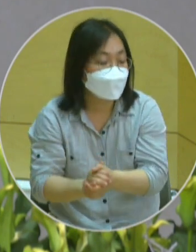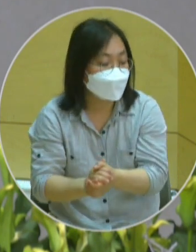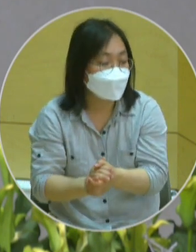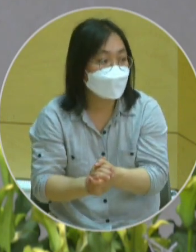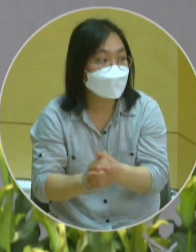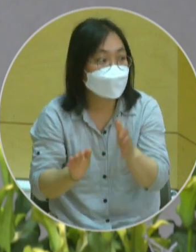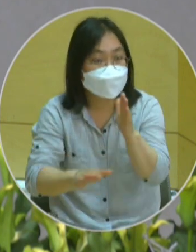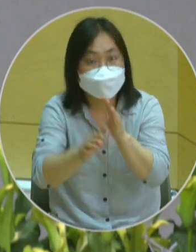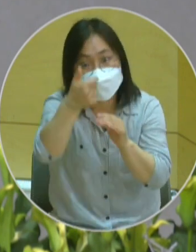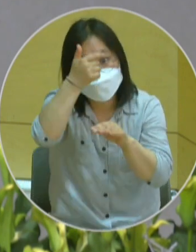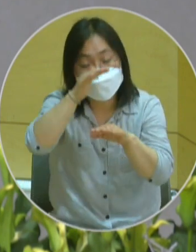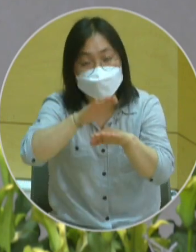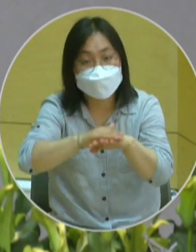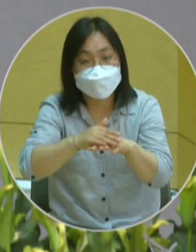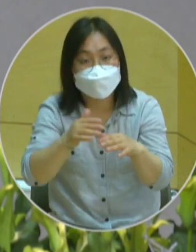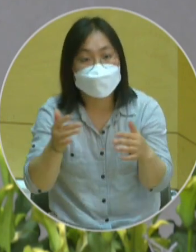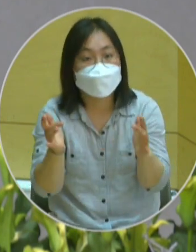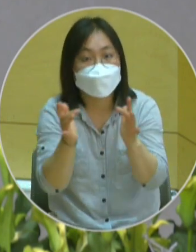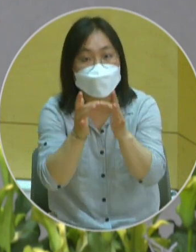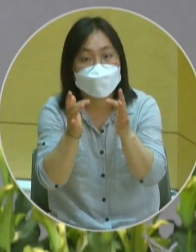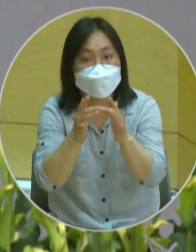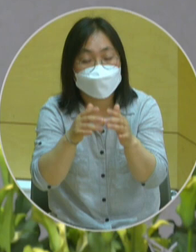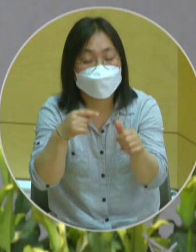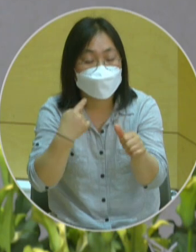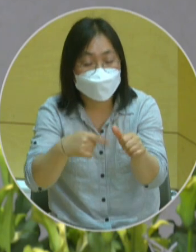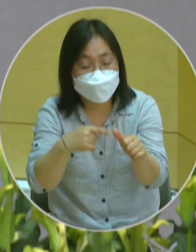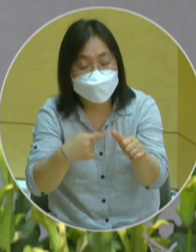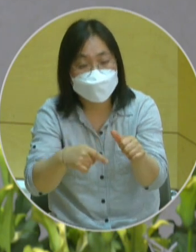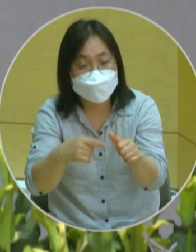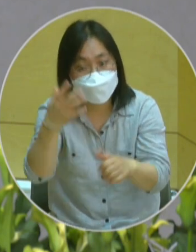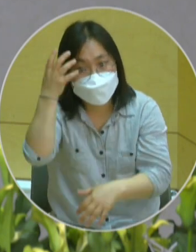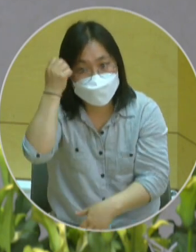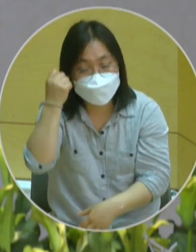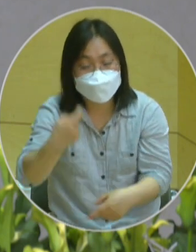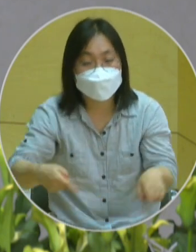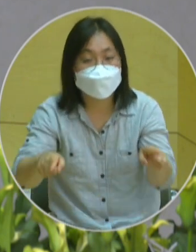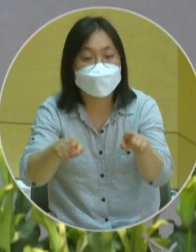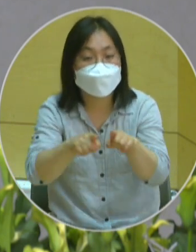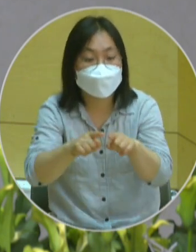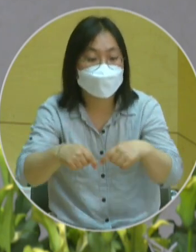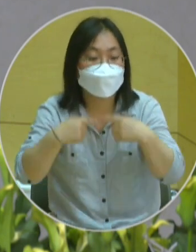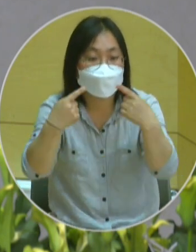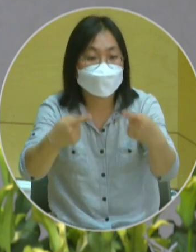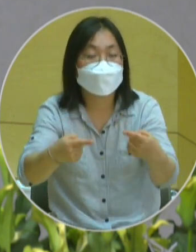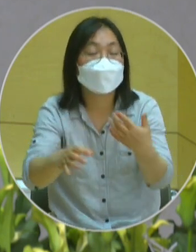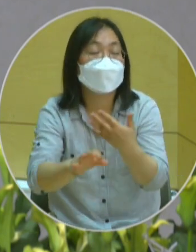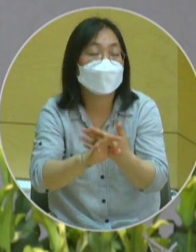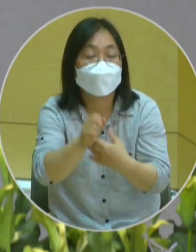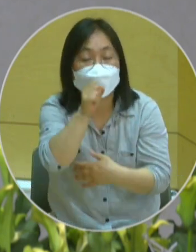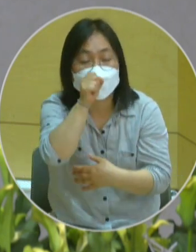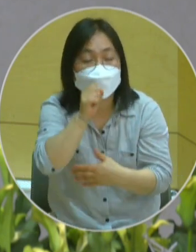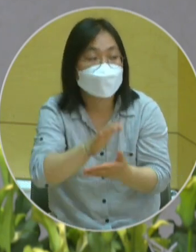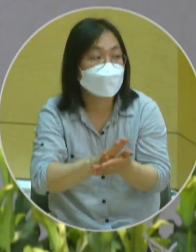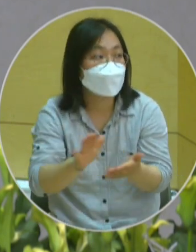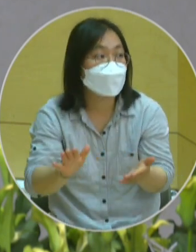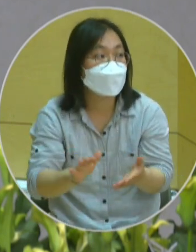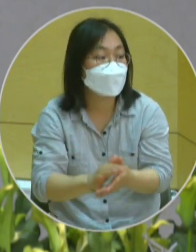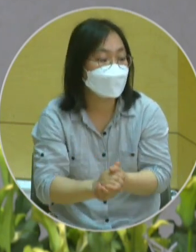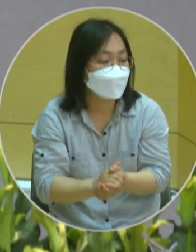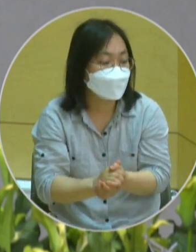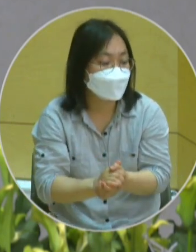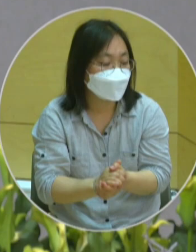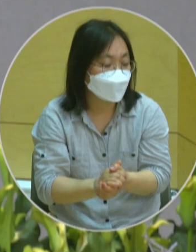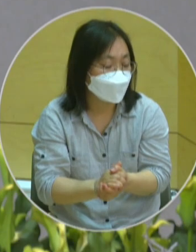계속해서 가정예배 온라인 우리 교육훈련 기억하시면서 함께 참여하시면 고맙겠습니다. 이제 계속해서